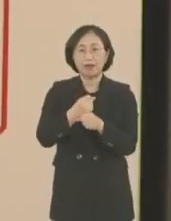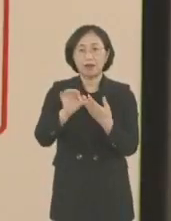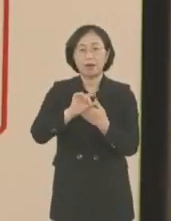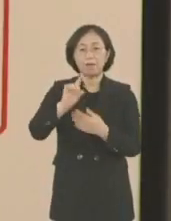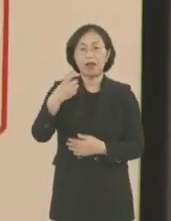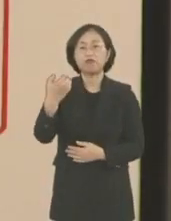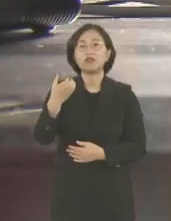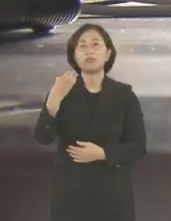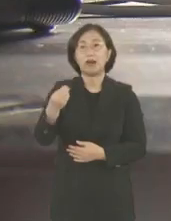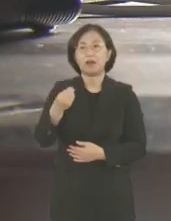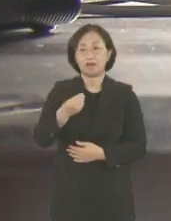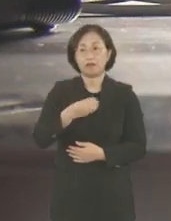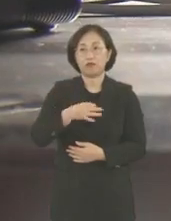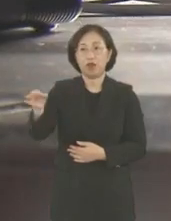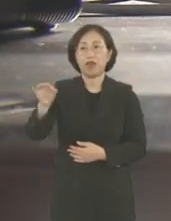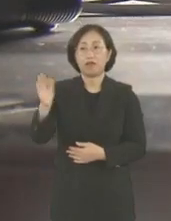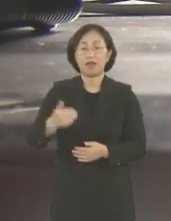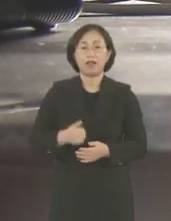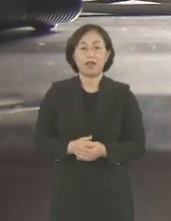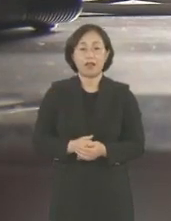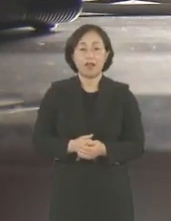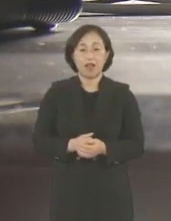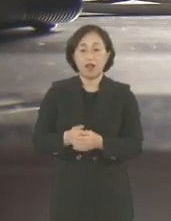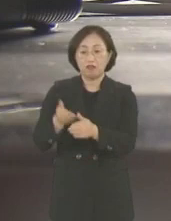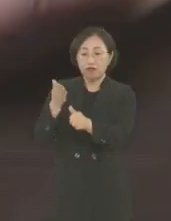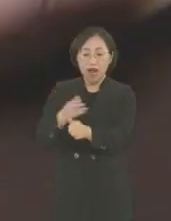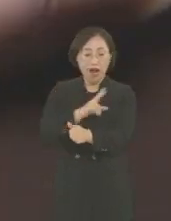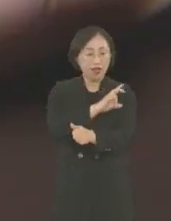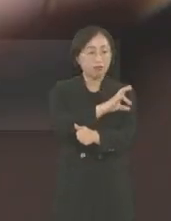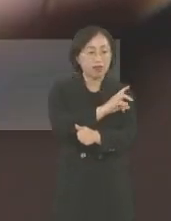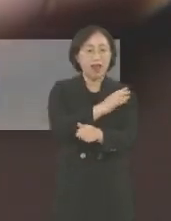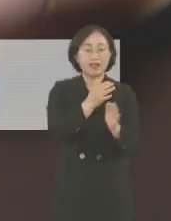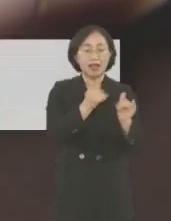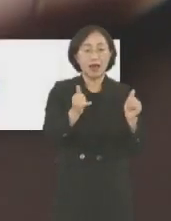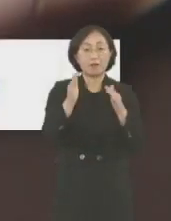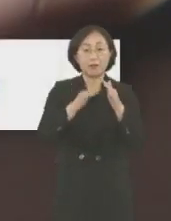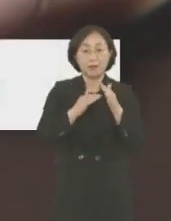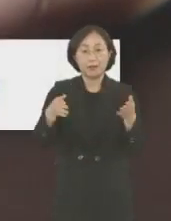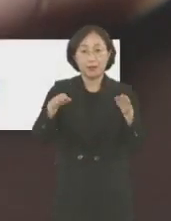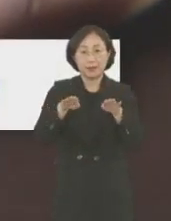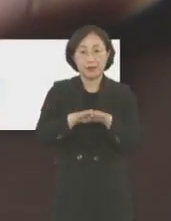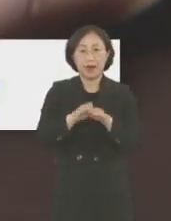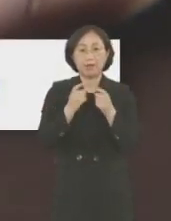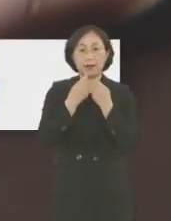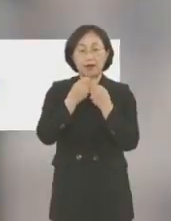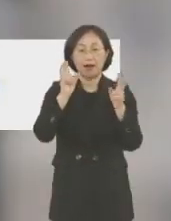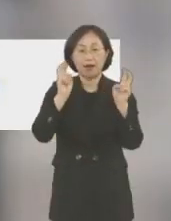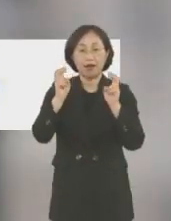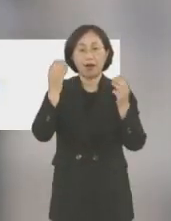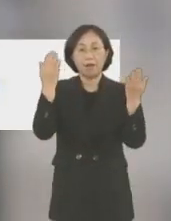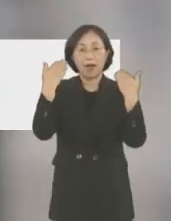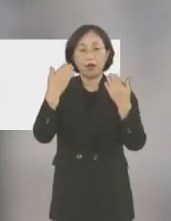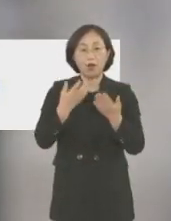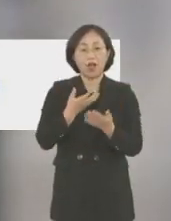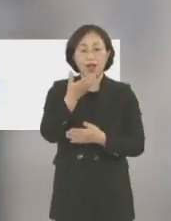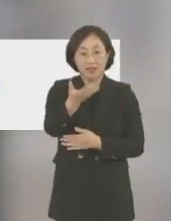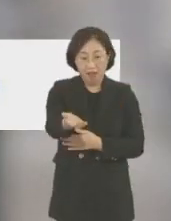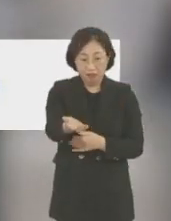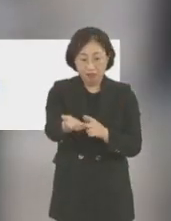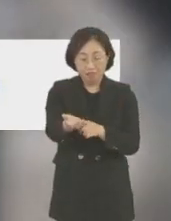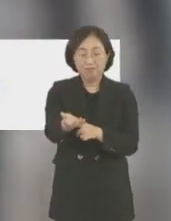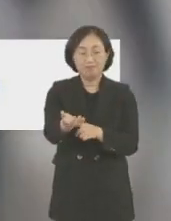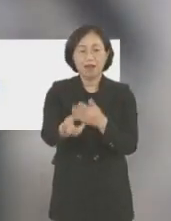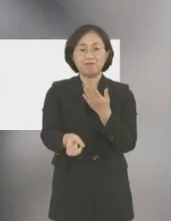올랐습니다 문서 위조를 의뢰한 24명은 실제 공공기관과 민간기업 학교 등의 제출해 부정